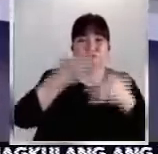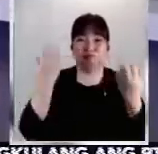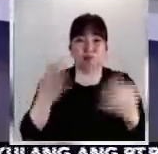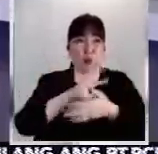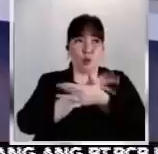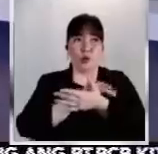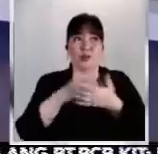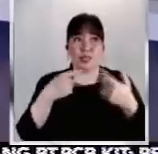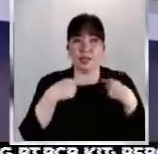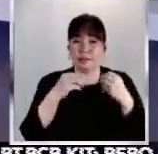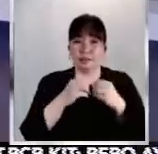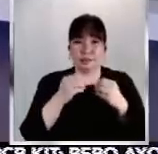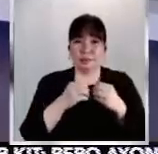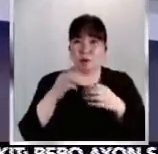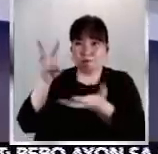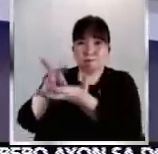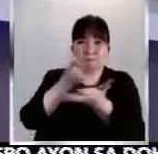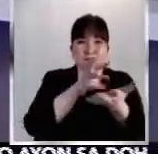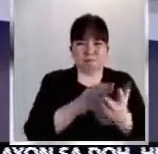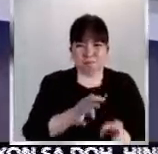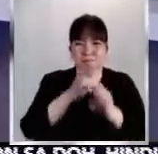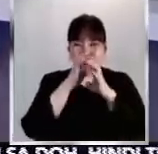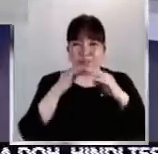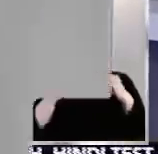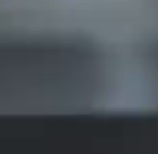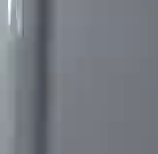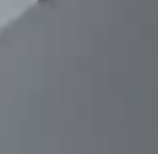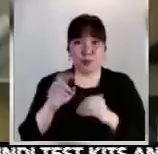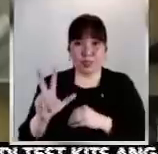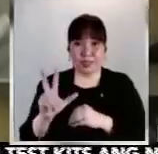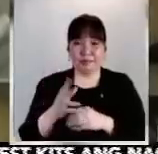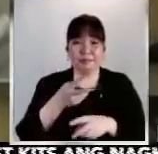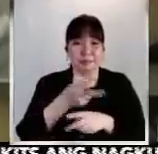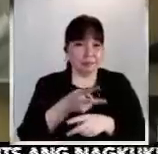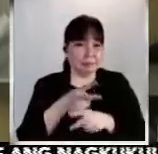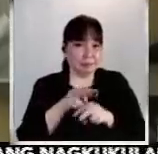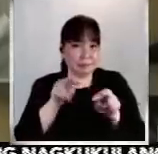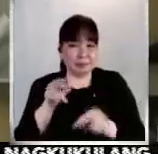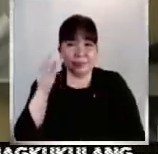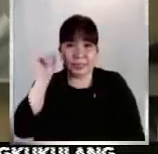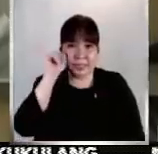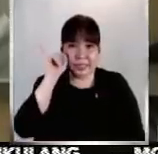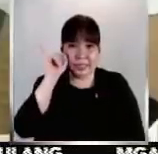isinilalim sa mas mahigpit na Alert Level 3. Yan ang tinutukan ni Ivan Mayrina.